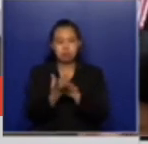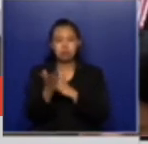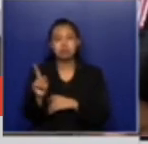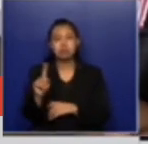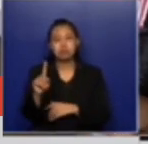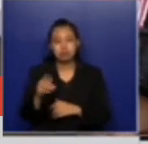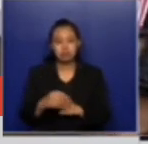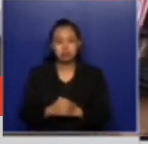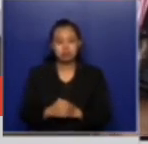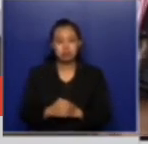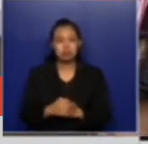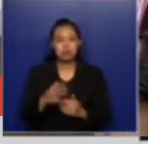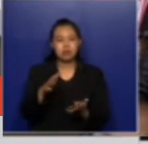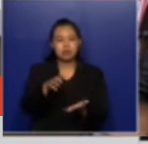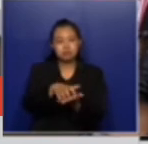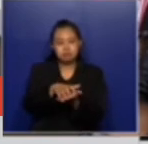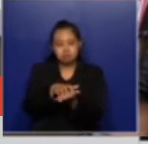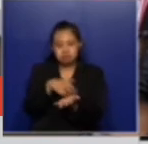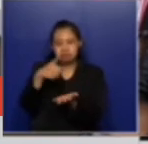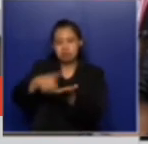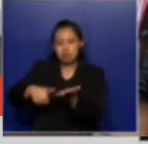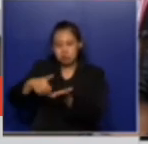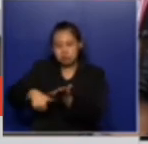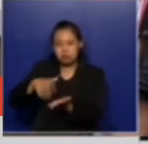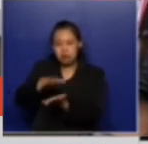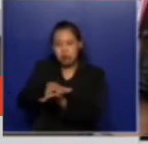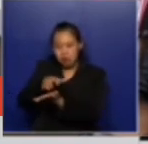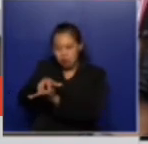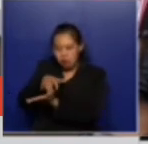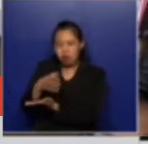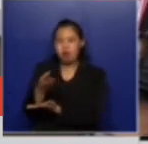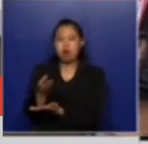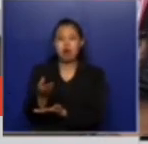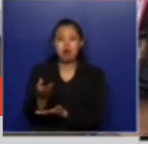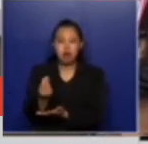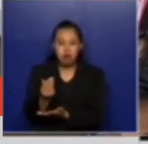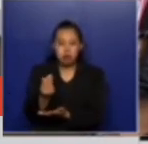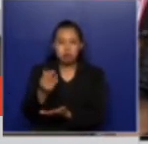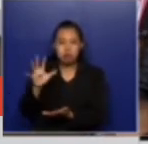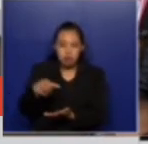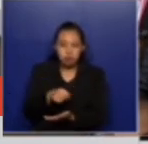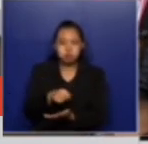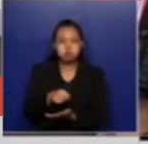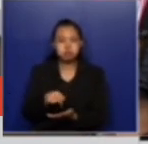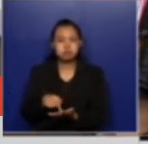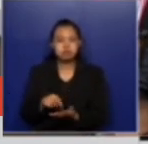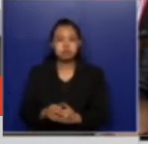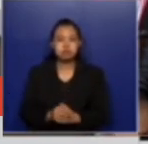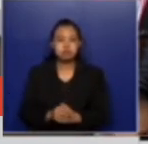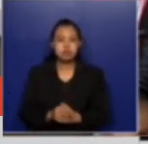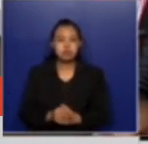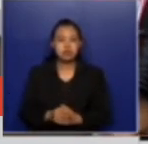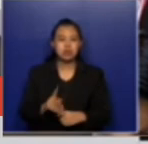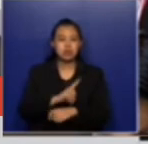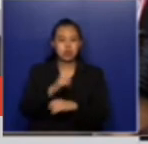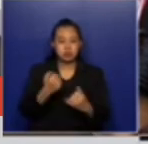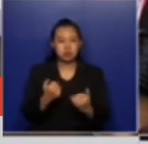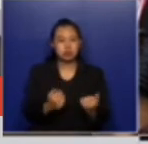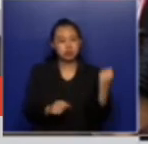มันก็ต้องไปขูดไปรีดภาษีออกมาเพราะวันนี้มันเริ่มจนทั่วหน้า